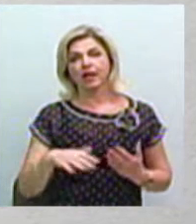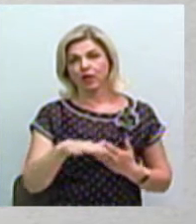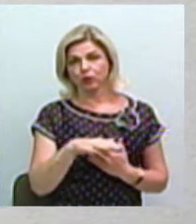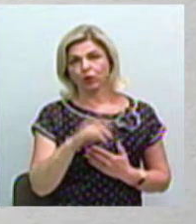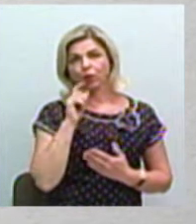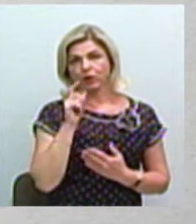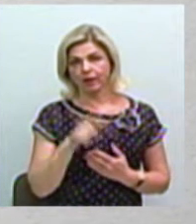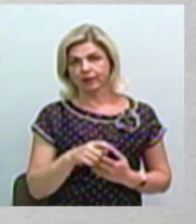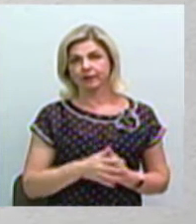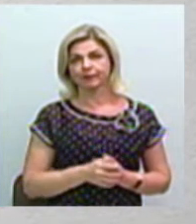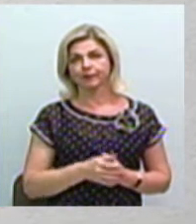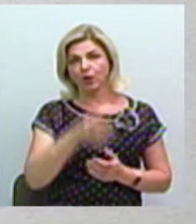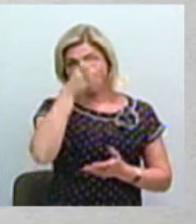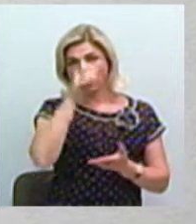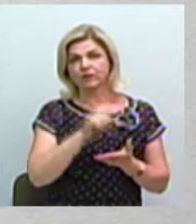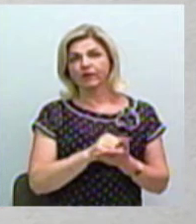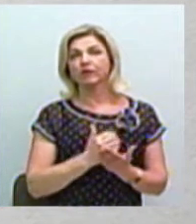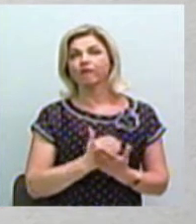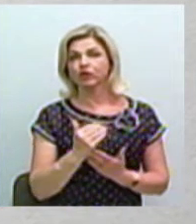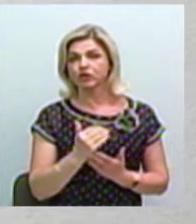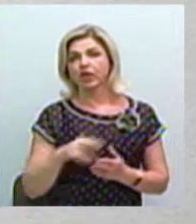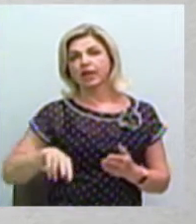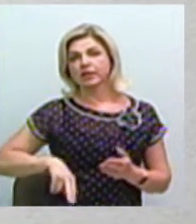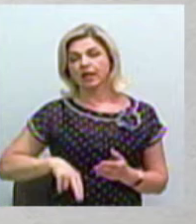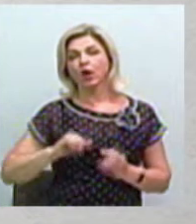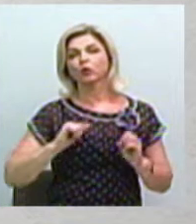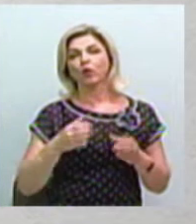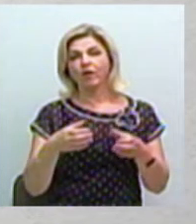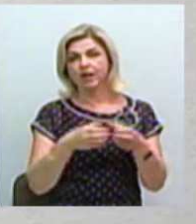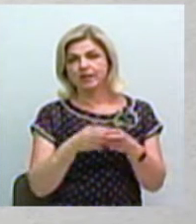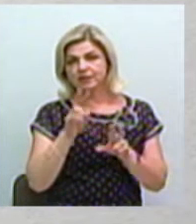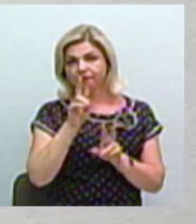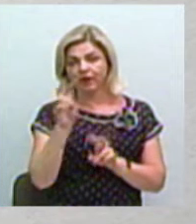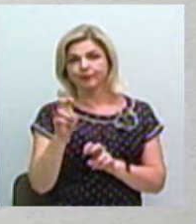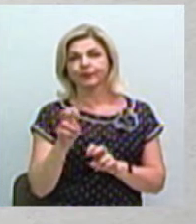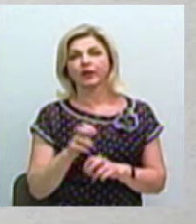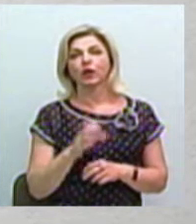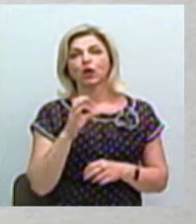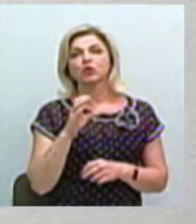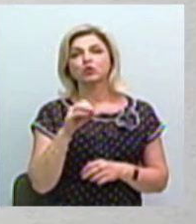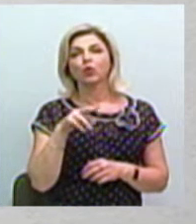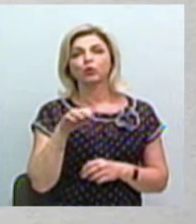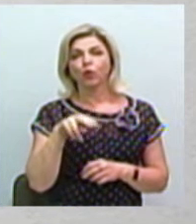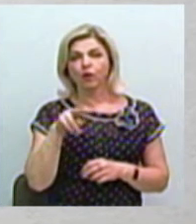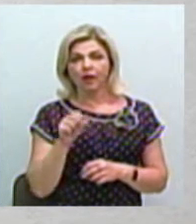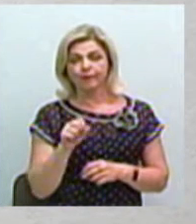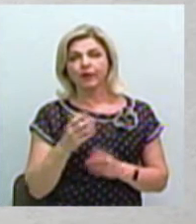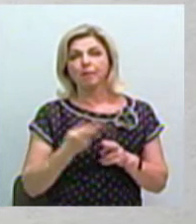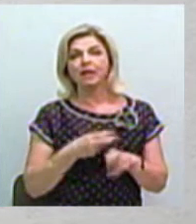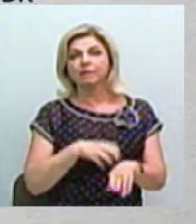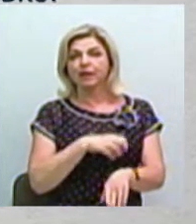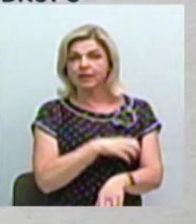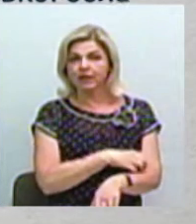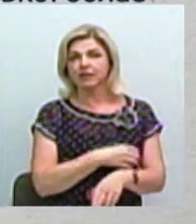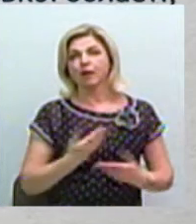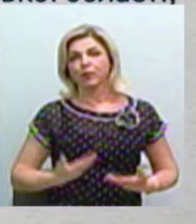території України. Освіта вища. Директор товариства з обмеженою відповідальністю «Стодола». Безпартійний.